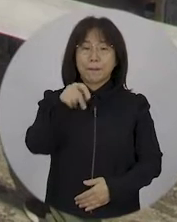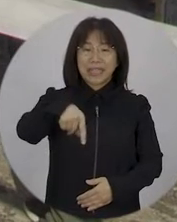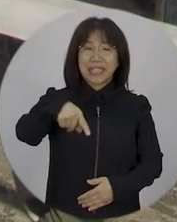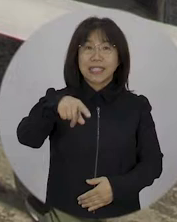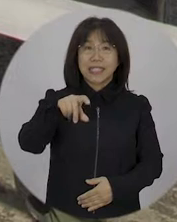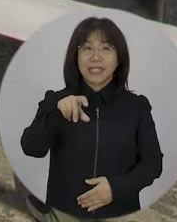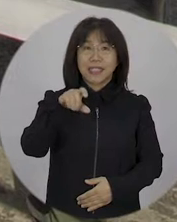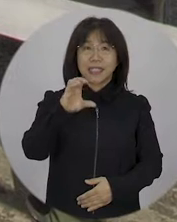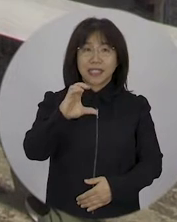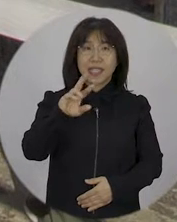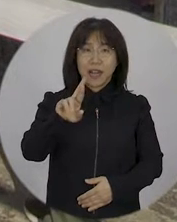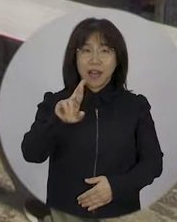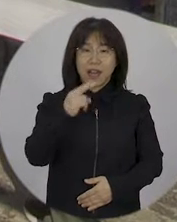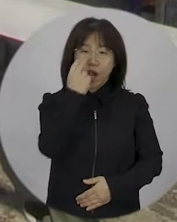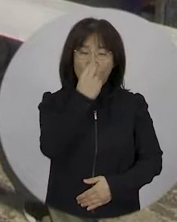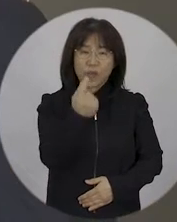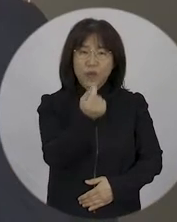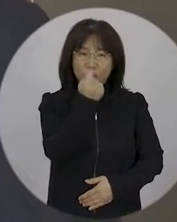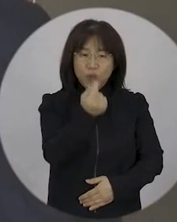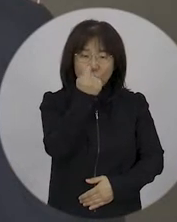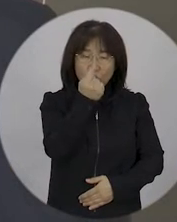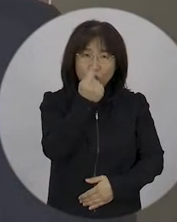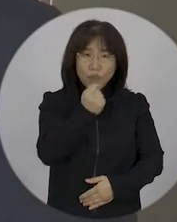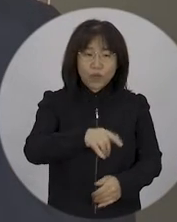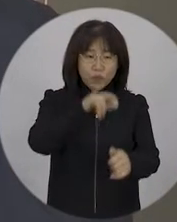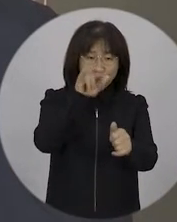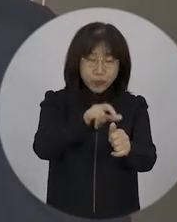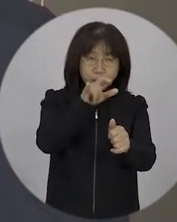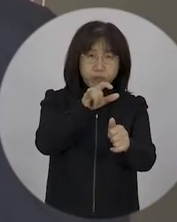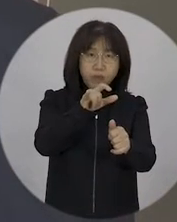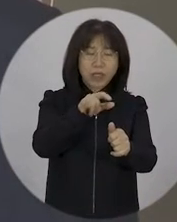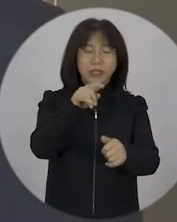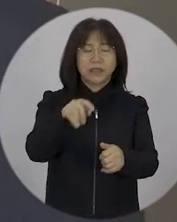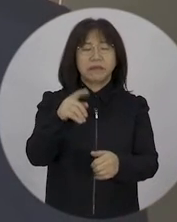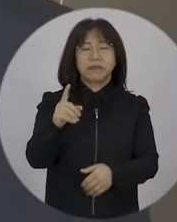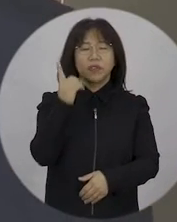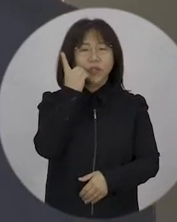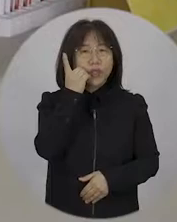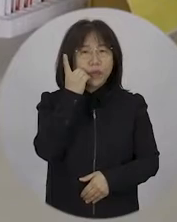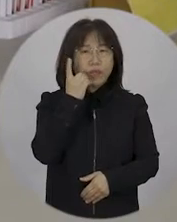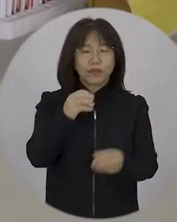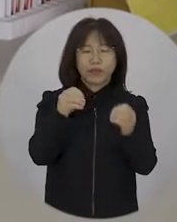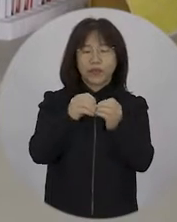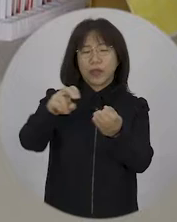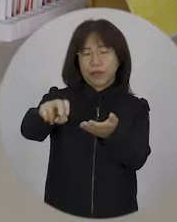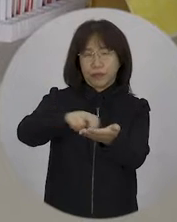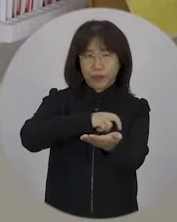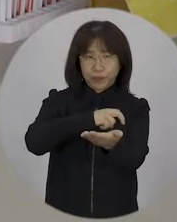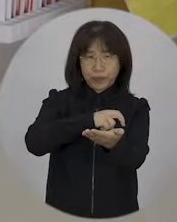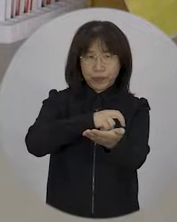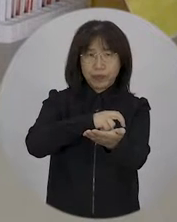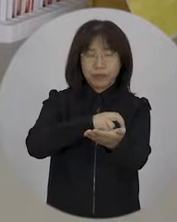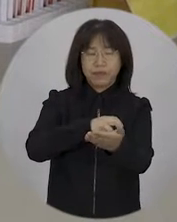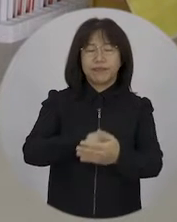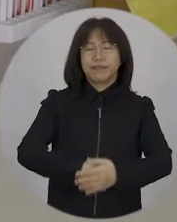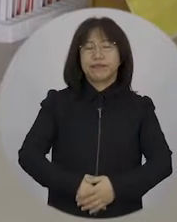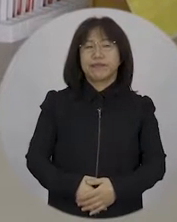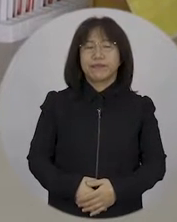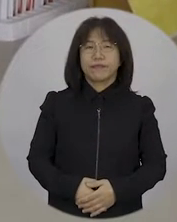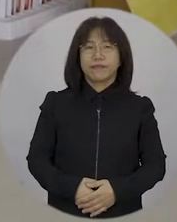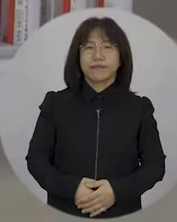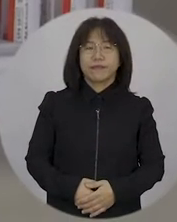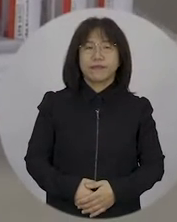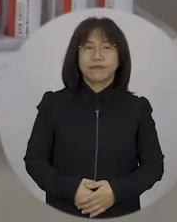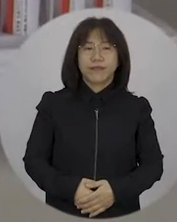먼저 pc 에 검사결과 양성이 나오면 스마트폰으로 확진 문자가 온 후 역학조사 안내와 상태를 입력할 수 있는 문자가